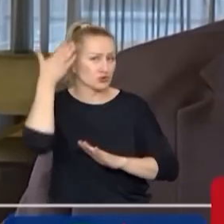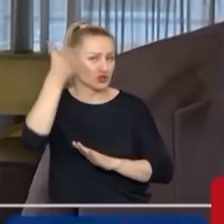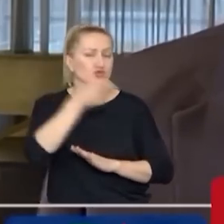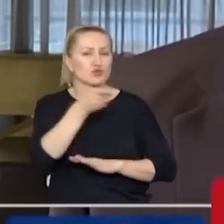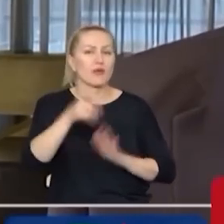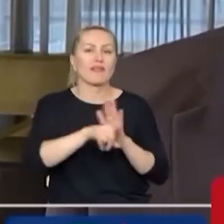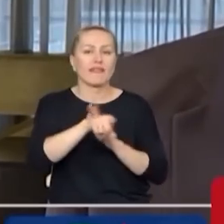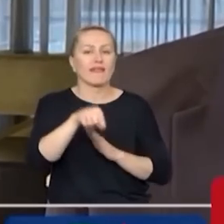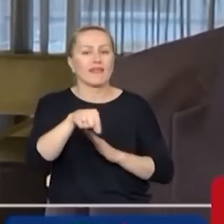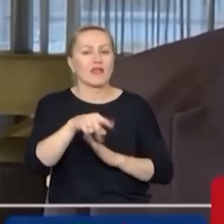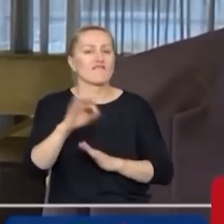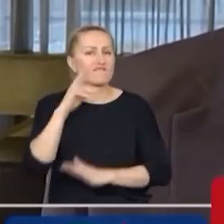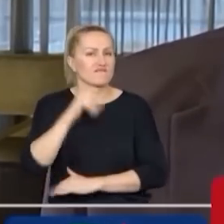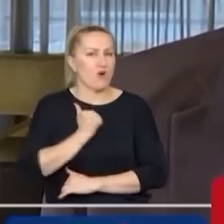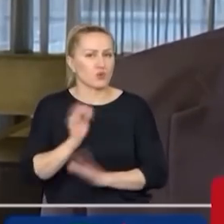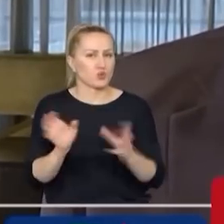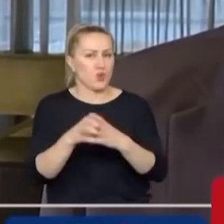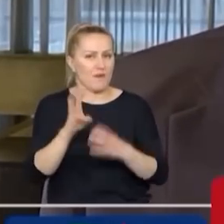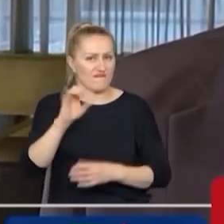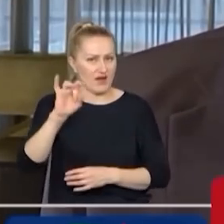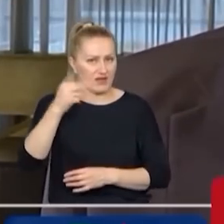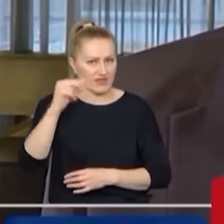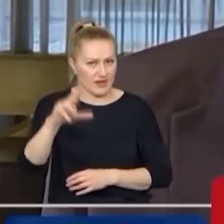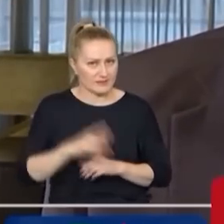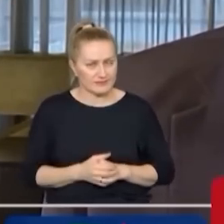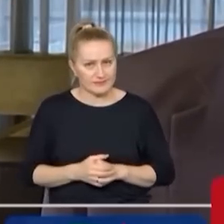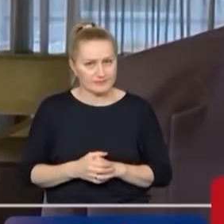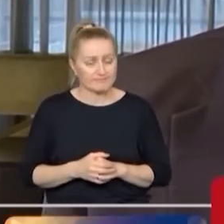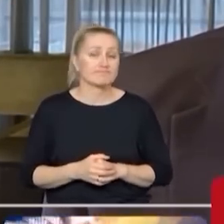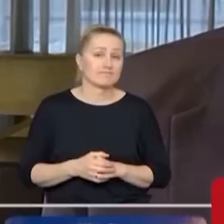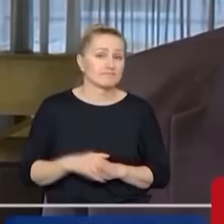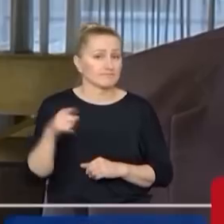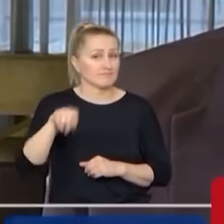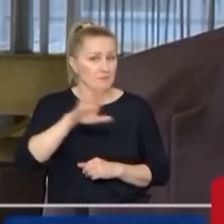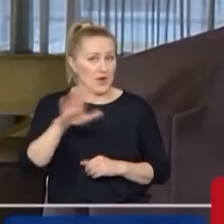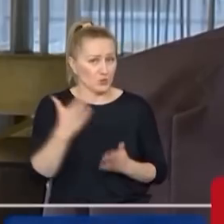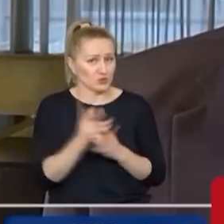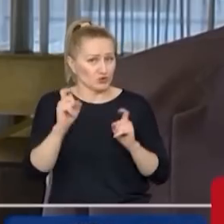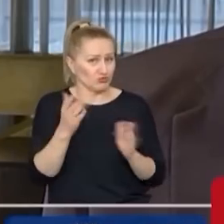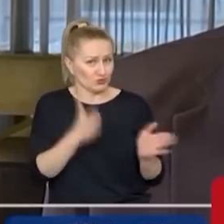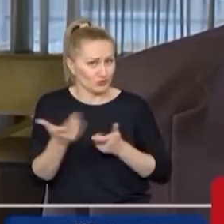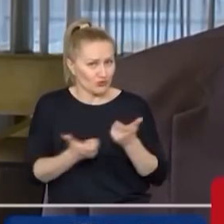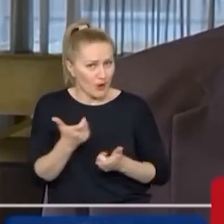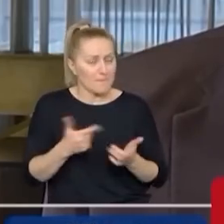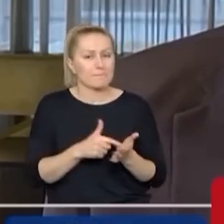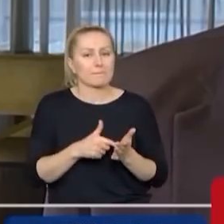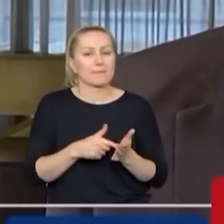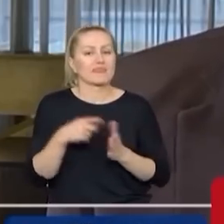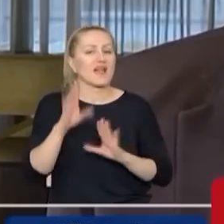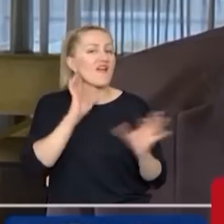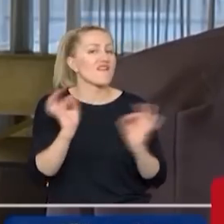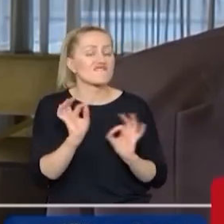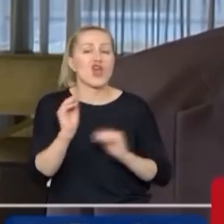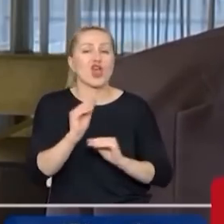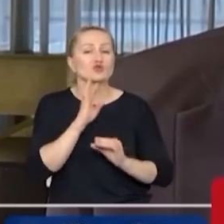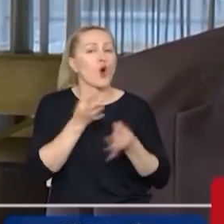poprzez wagnerowców. No, czy trwają już przygotowania? Takiej informacji nie